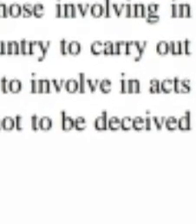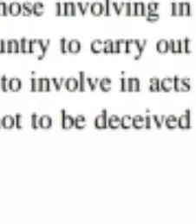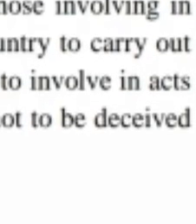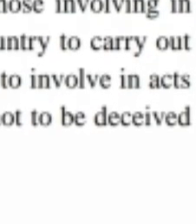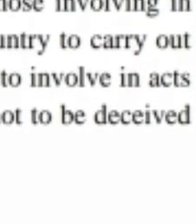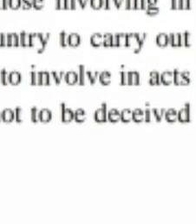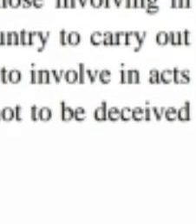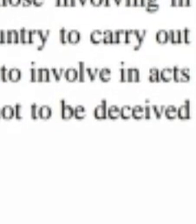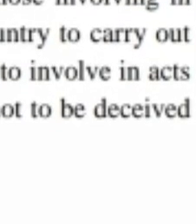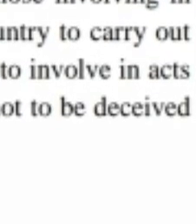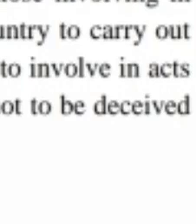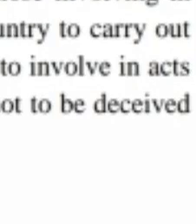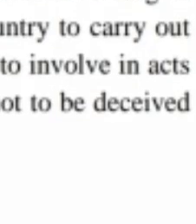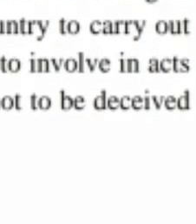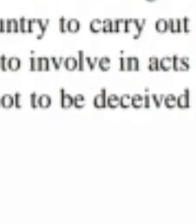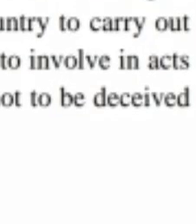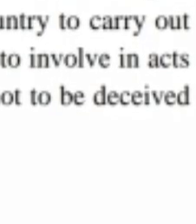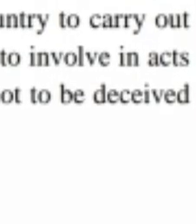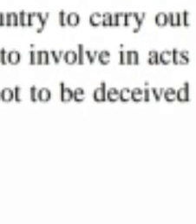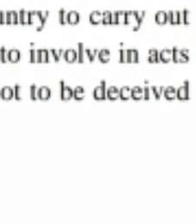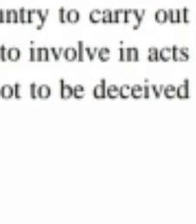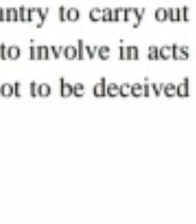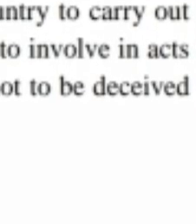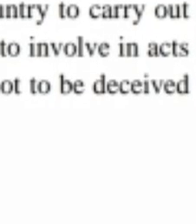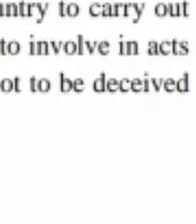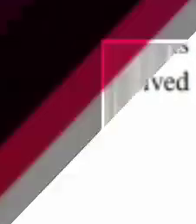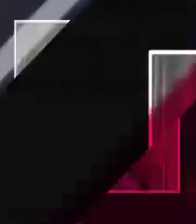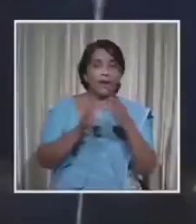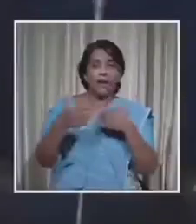என்று கமல் குணரத்னா தெரிவித்தார்.